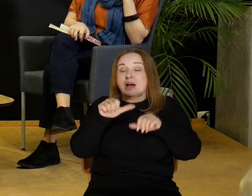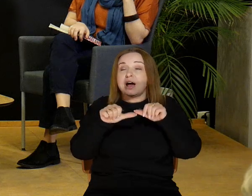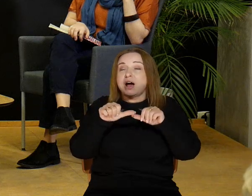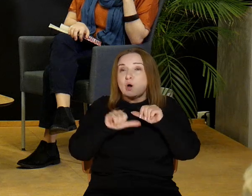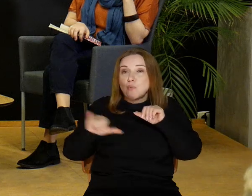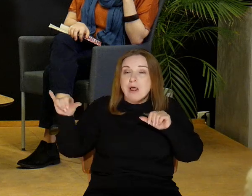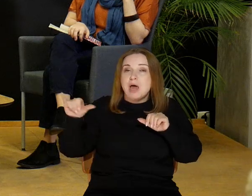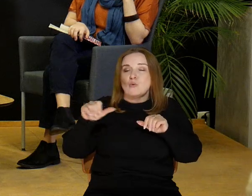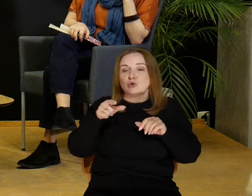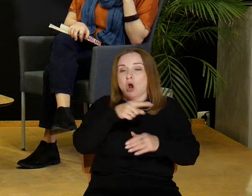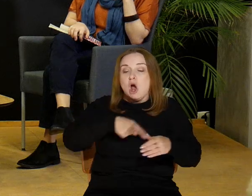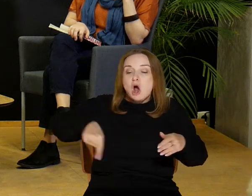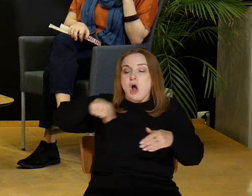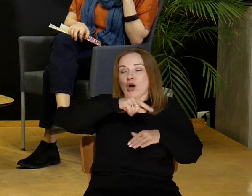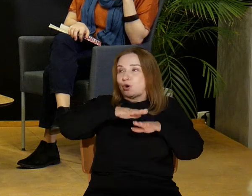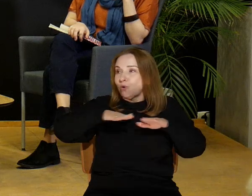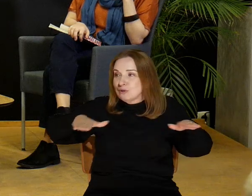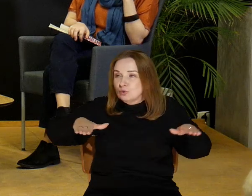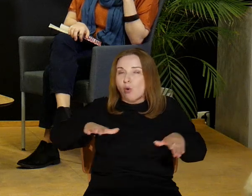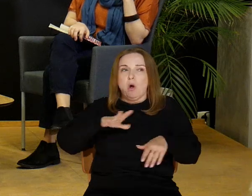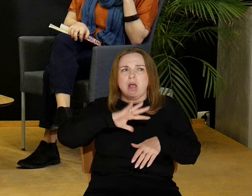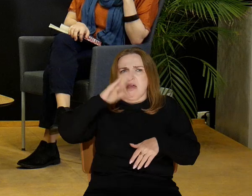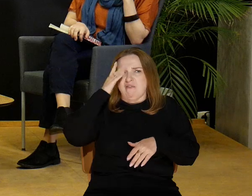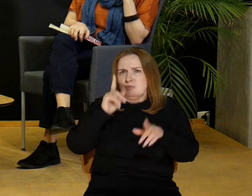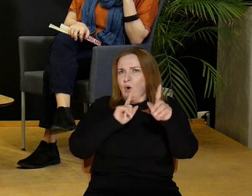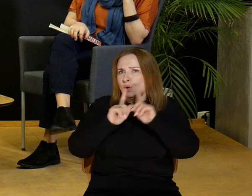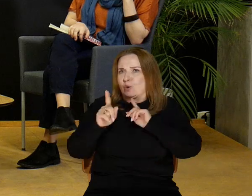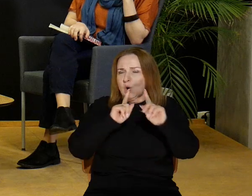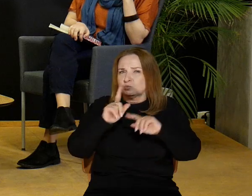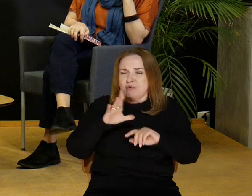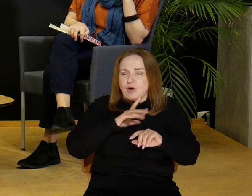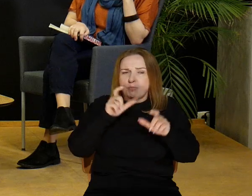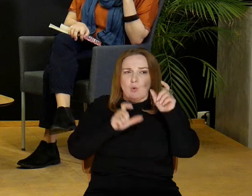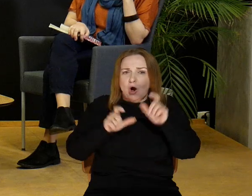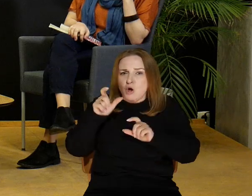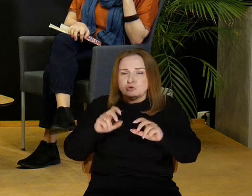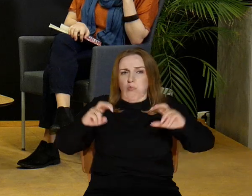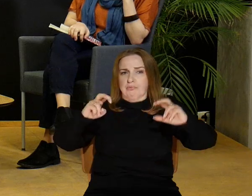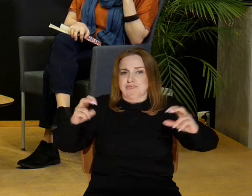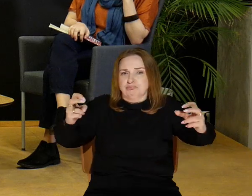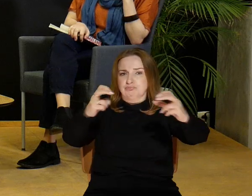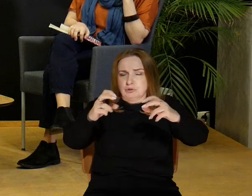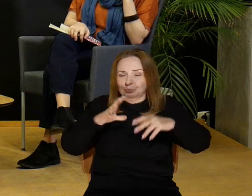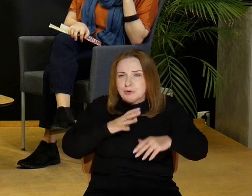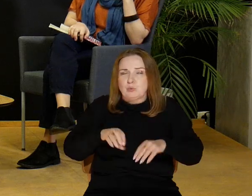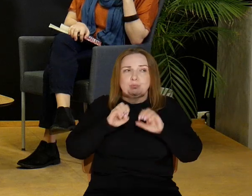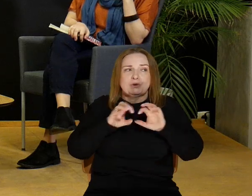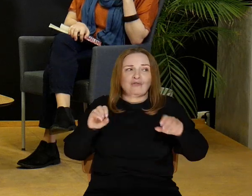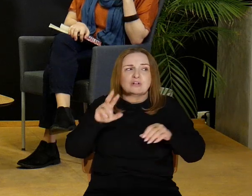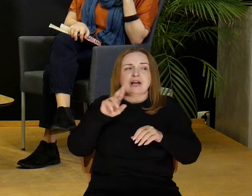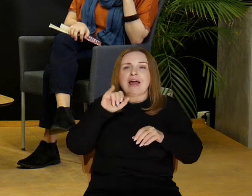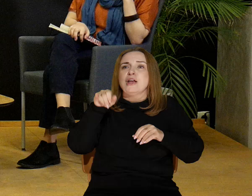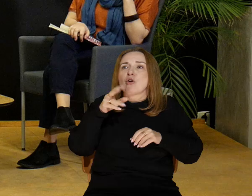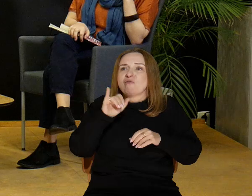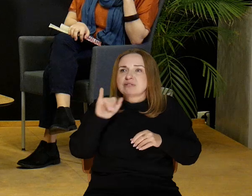Okrągłego Stołu. Jeżeli się rozmawia z ludźmi, którzy przy tym stole zasiedli, typu profesor Rejkowski, typu